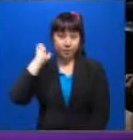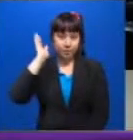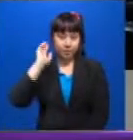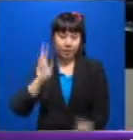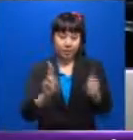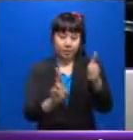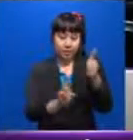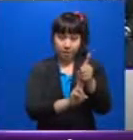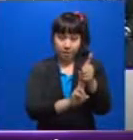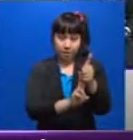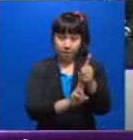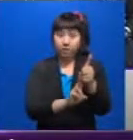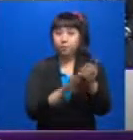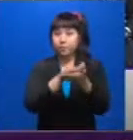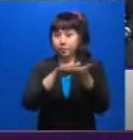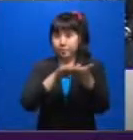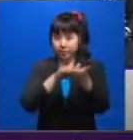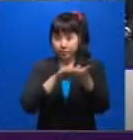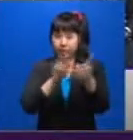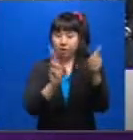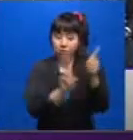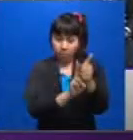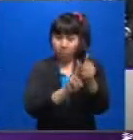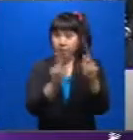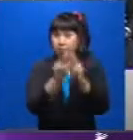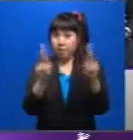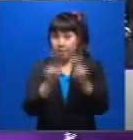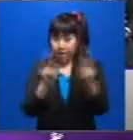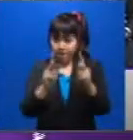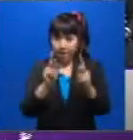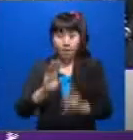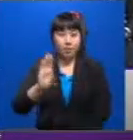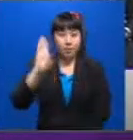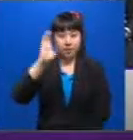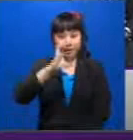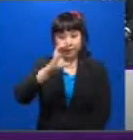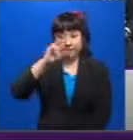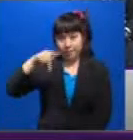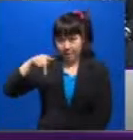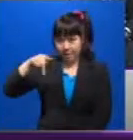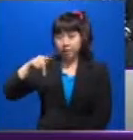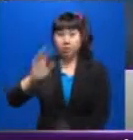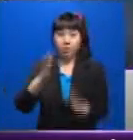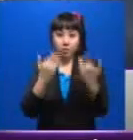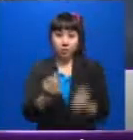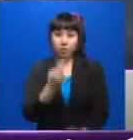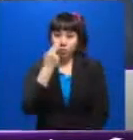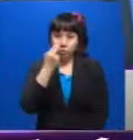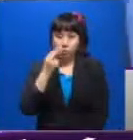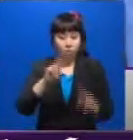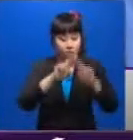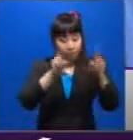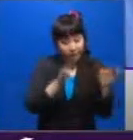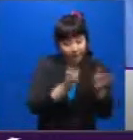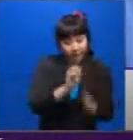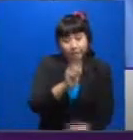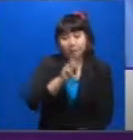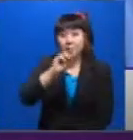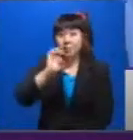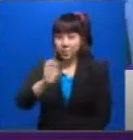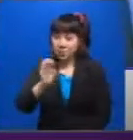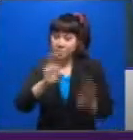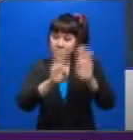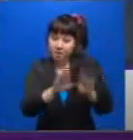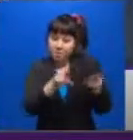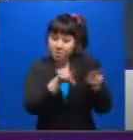เกื้อกูลรองผู้ขออภัยค่ะรองกรรมการผู้จัดการบริษัท cpallมองว่าปัจจุบันธุรกิจ smeมีรูปแบบเดียวกัน